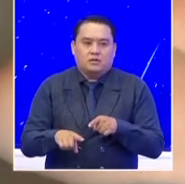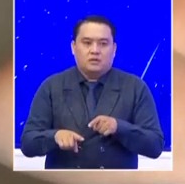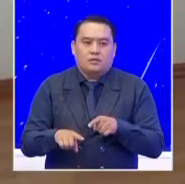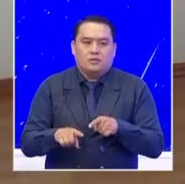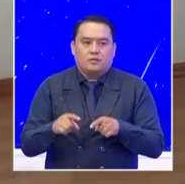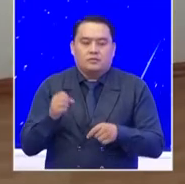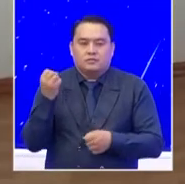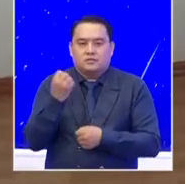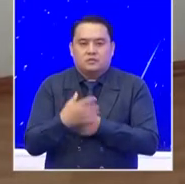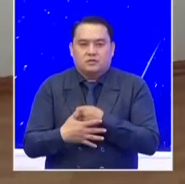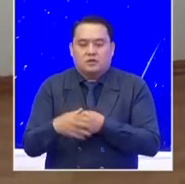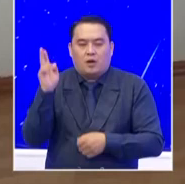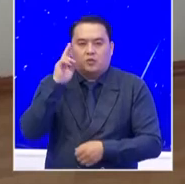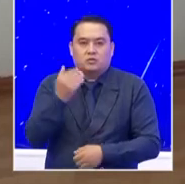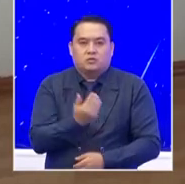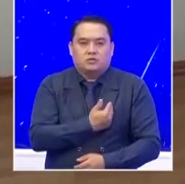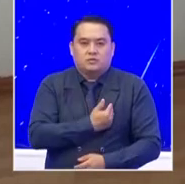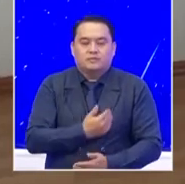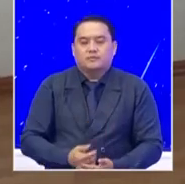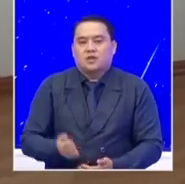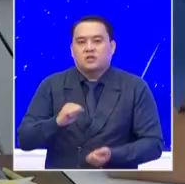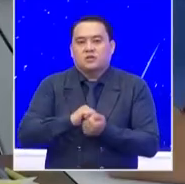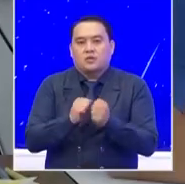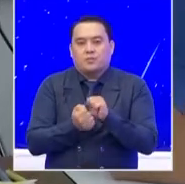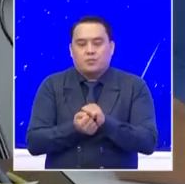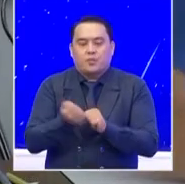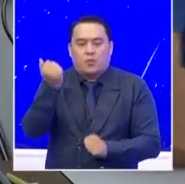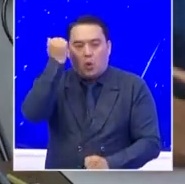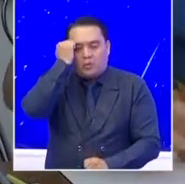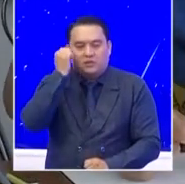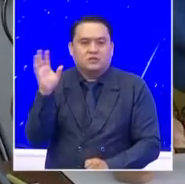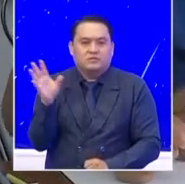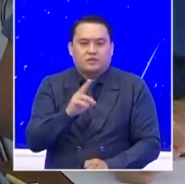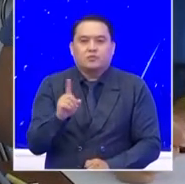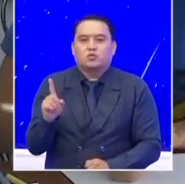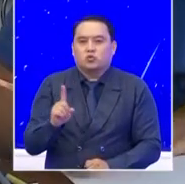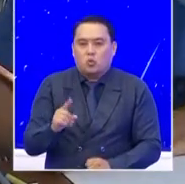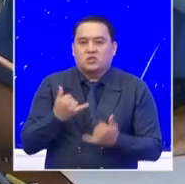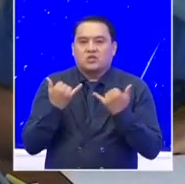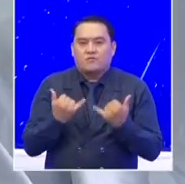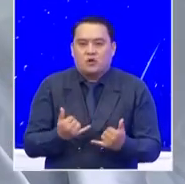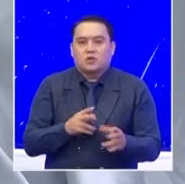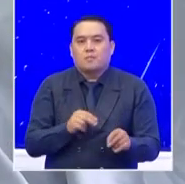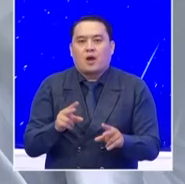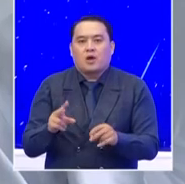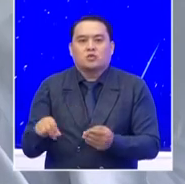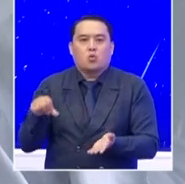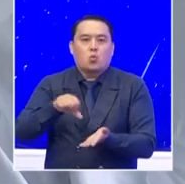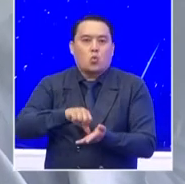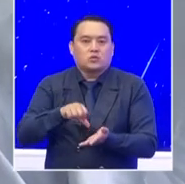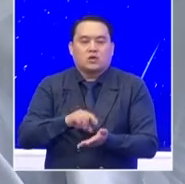пошел. День защиты детей 2020 запомнится воспитанникам Каратальского центра еще и тем, что сегодня им посчастливилось принять